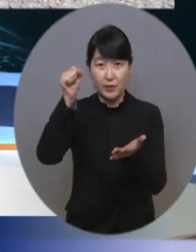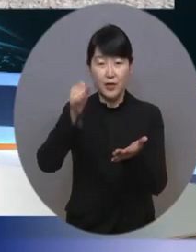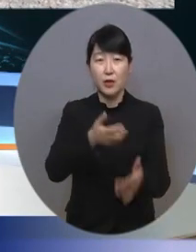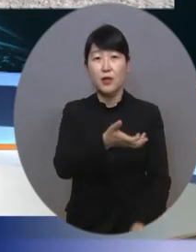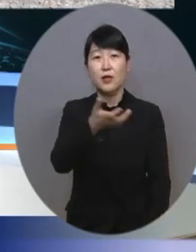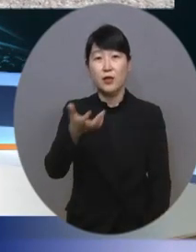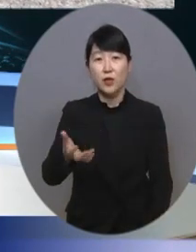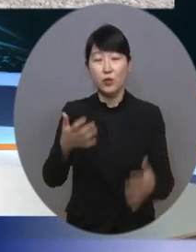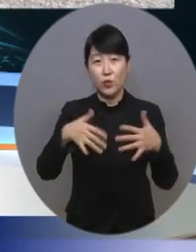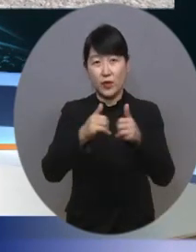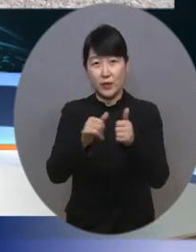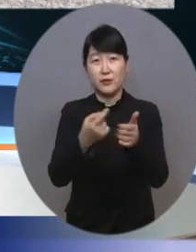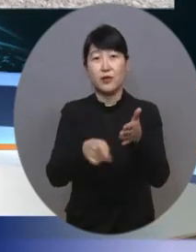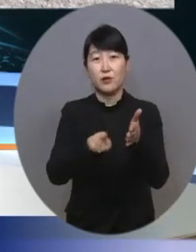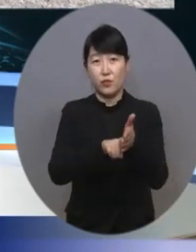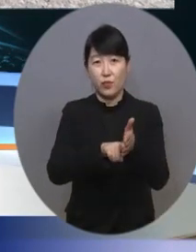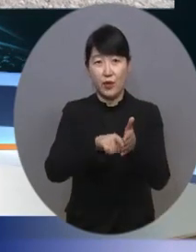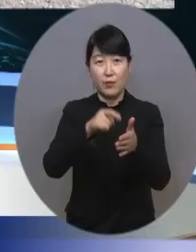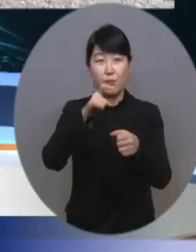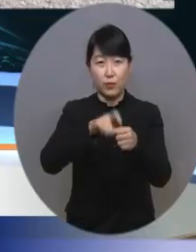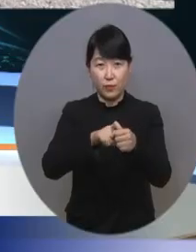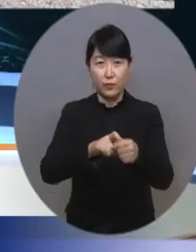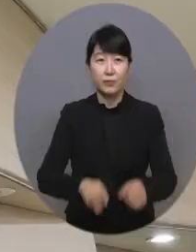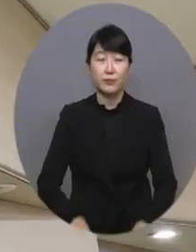있습니다. 보도에 김정현 기자입니다.